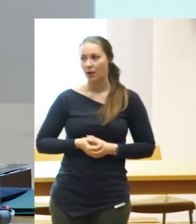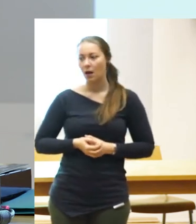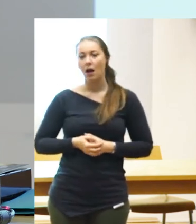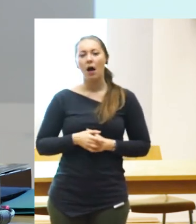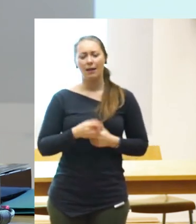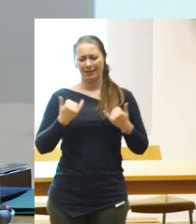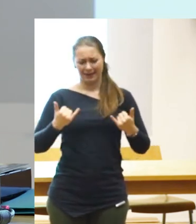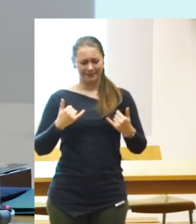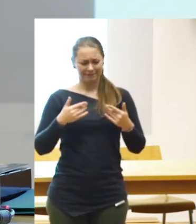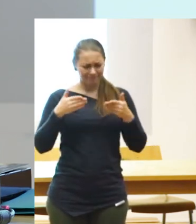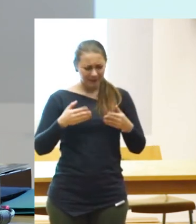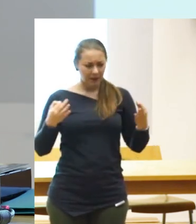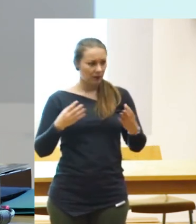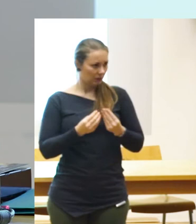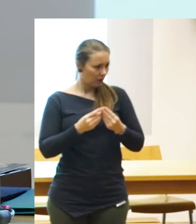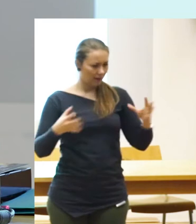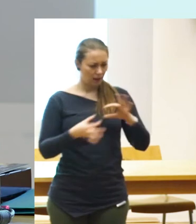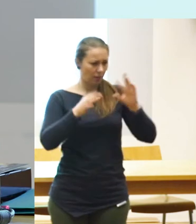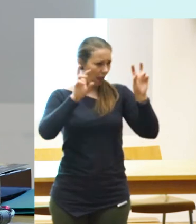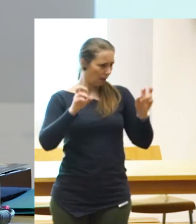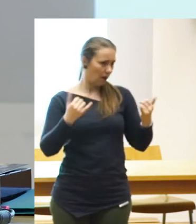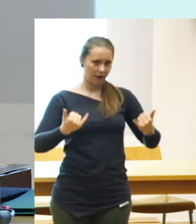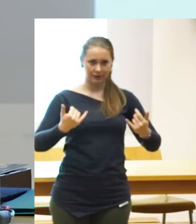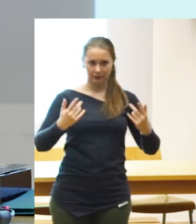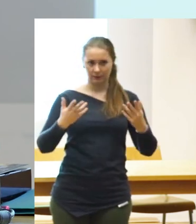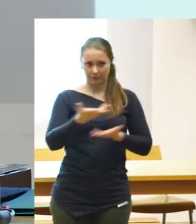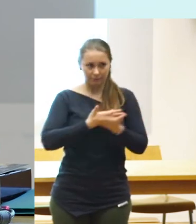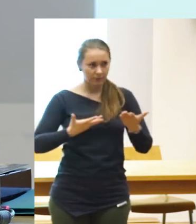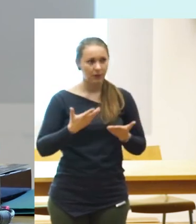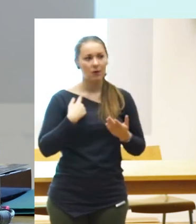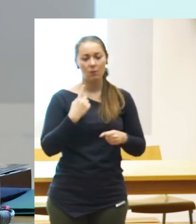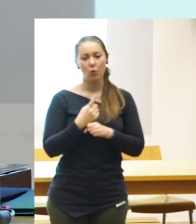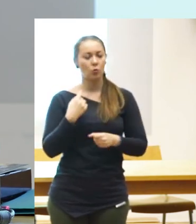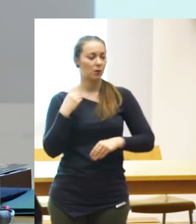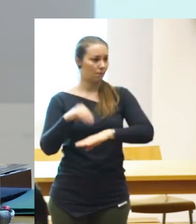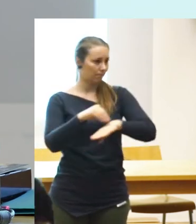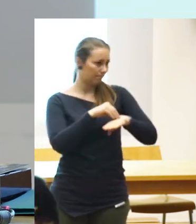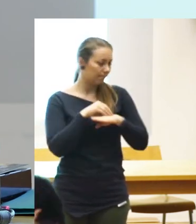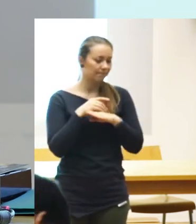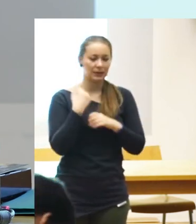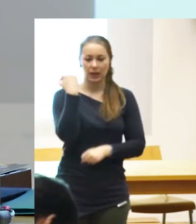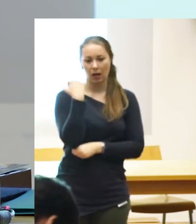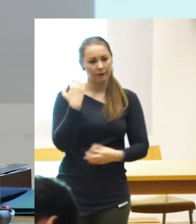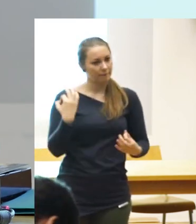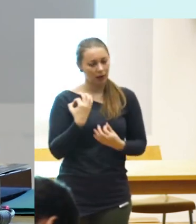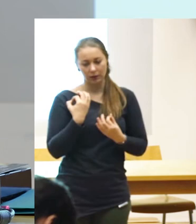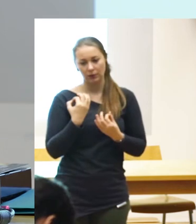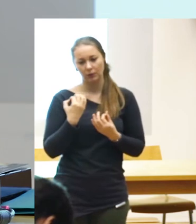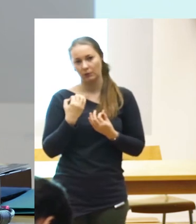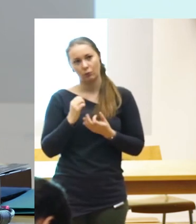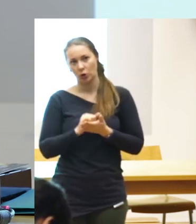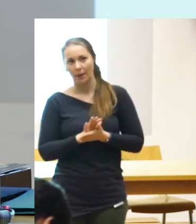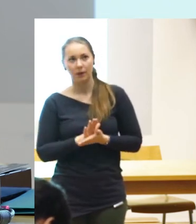tématu, o kterém tady se bavíme, mám jenom několik základních poznámek. Něco je trochu taková